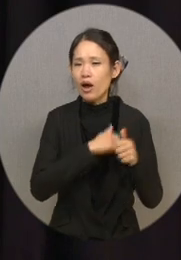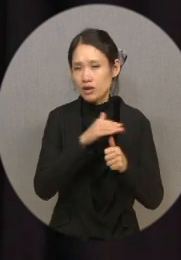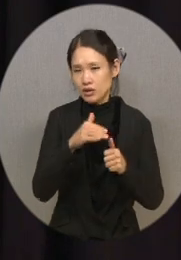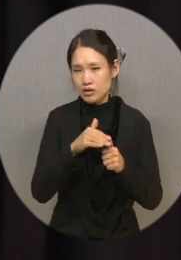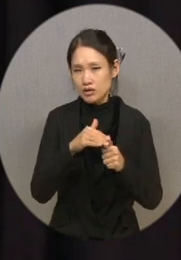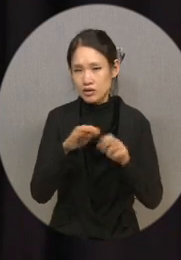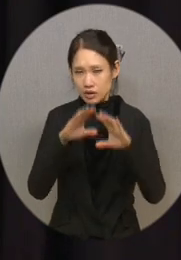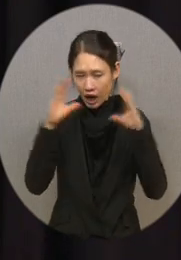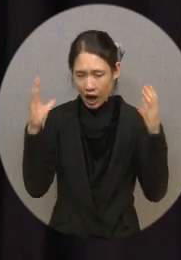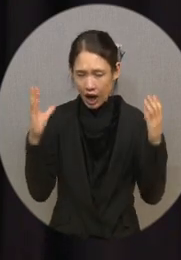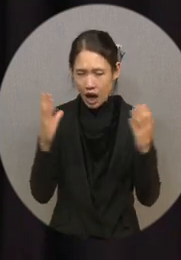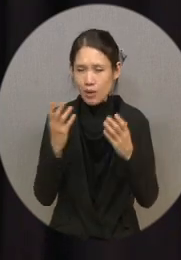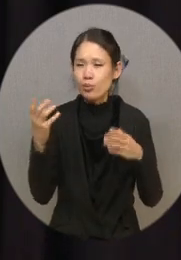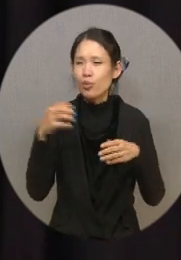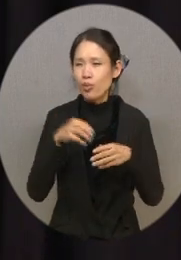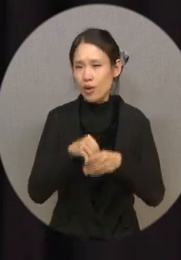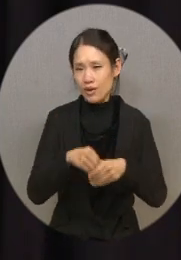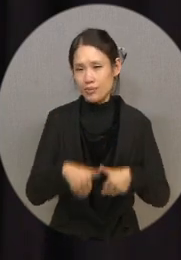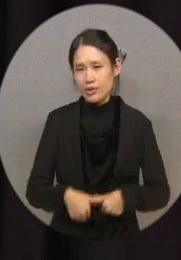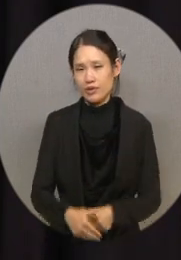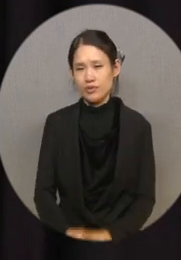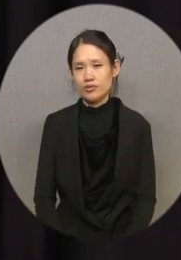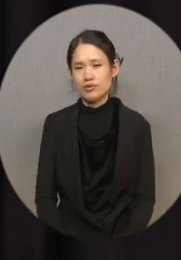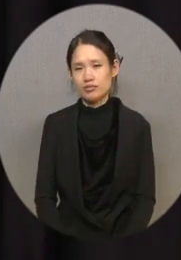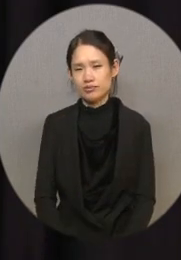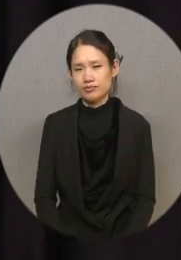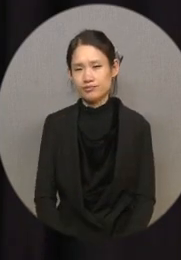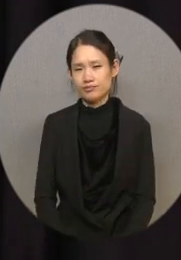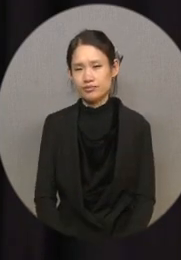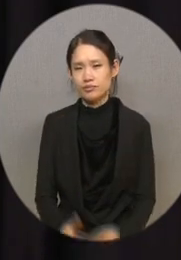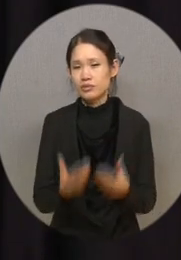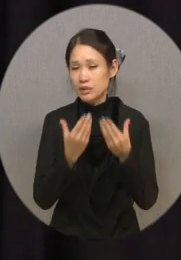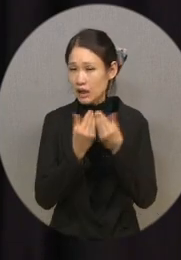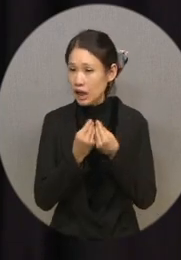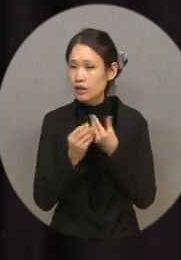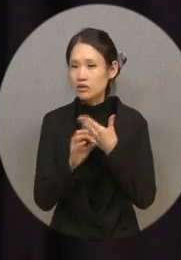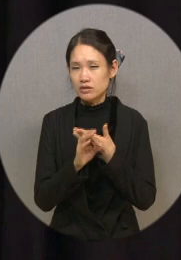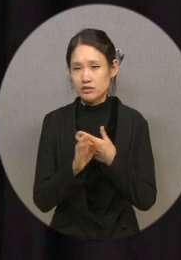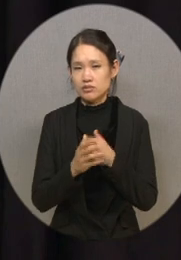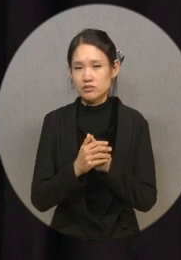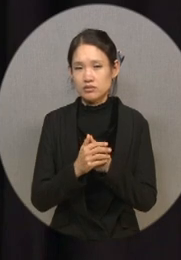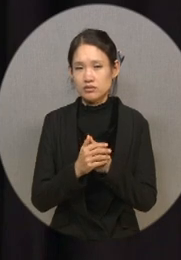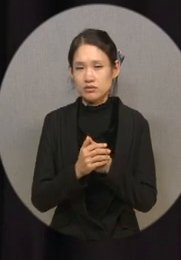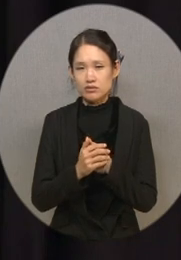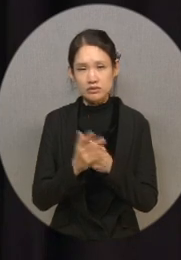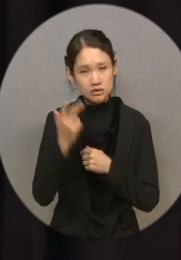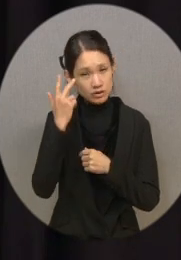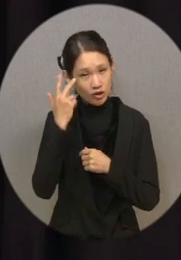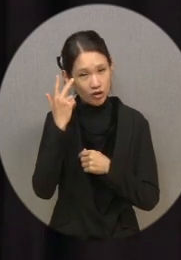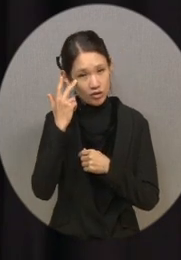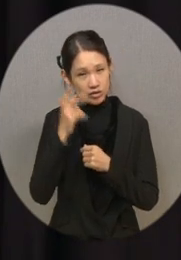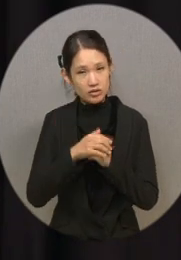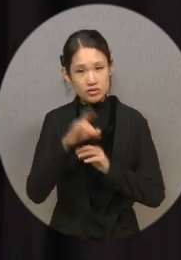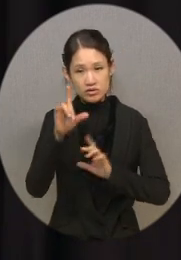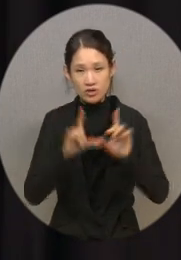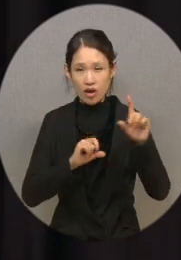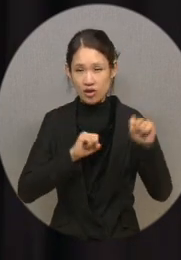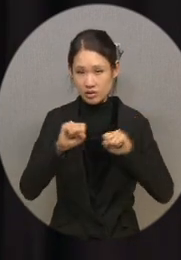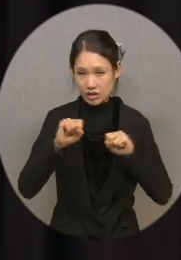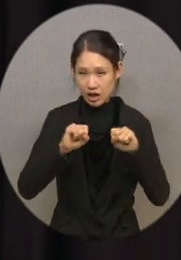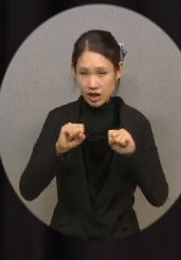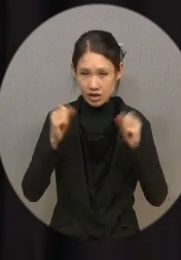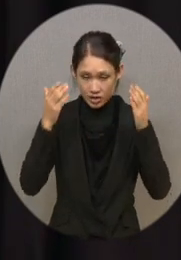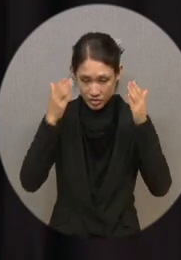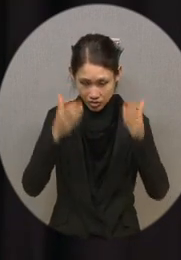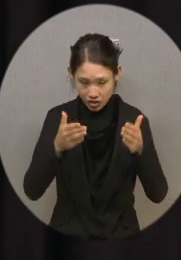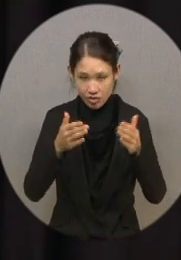것들을 포괄적으로 봐야 할 것이다 이거죠. 그래서 예를 들면은 그 보다도 그 정신적인 자세 여기에 역점을